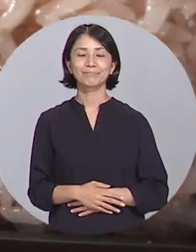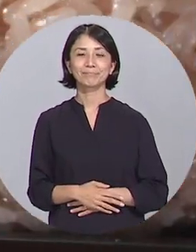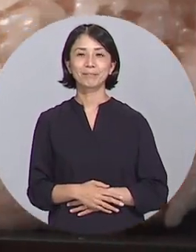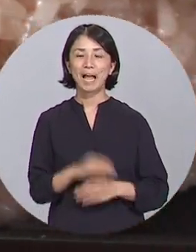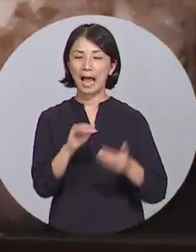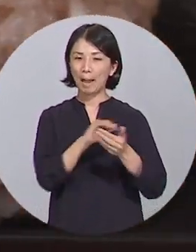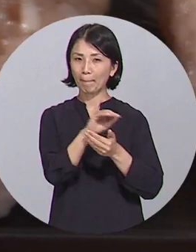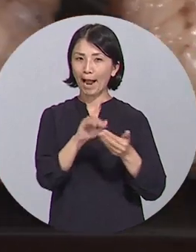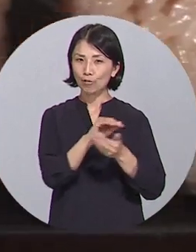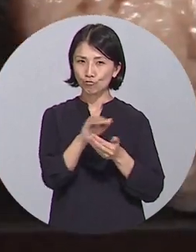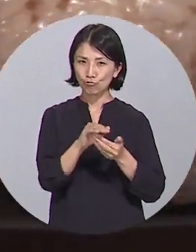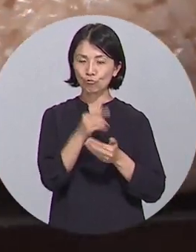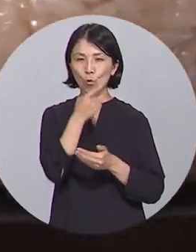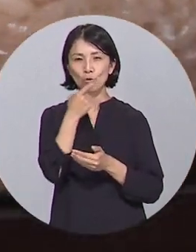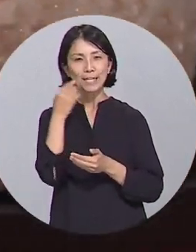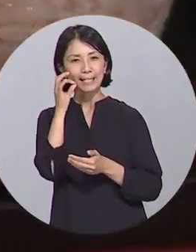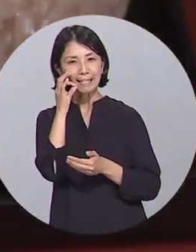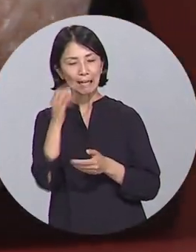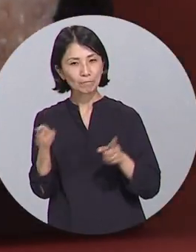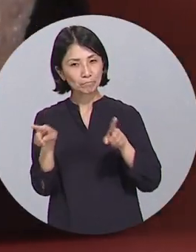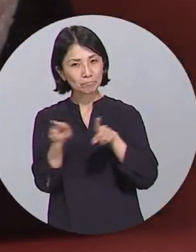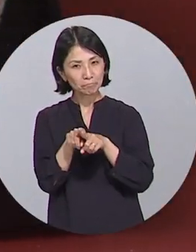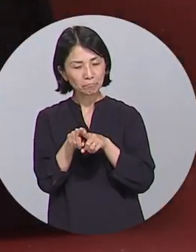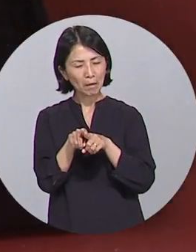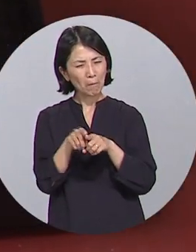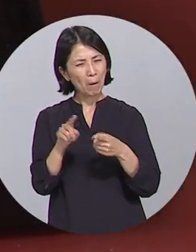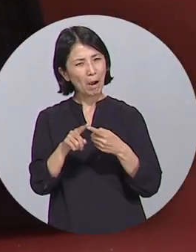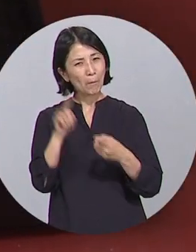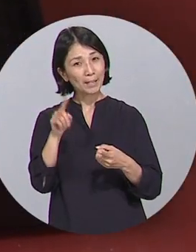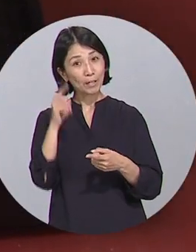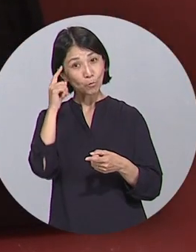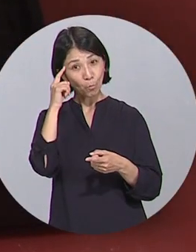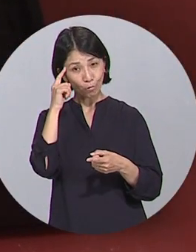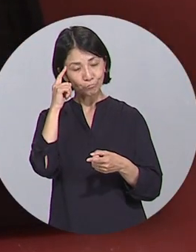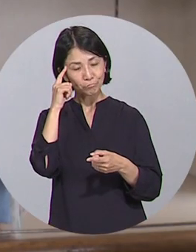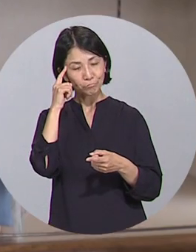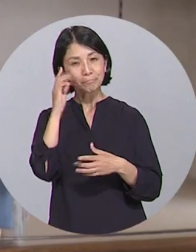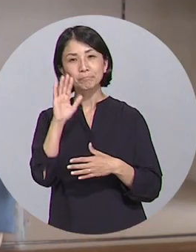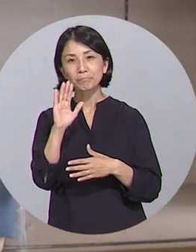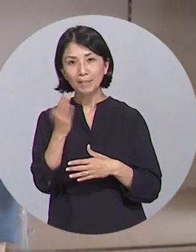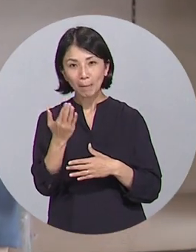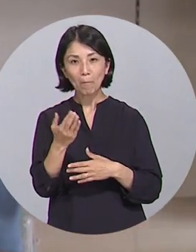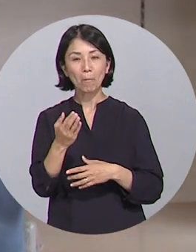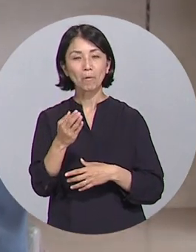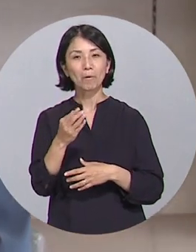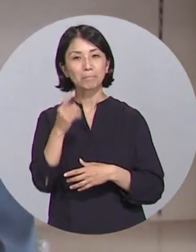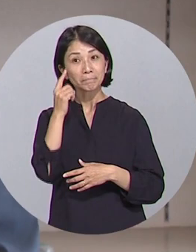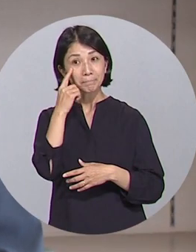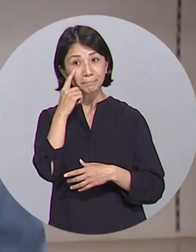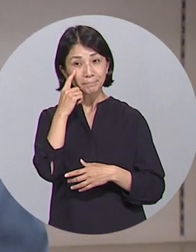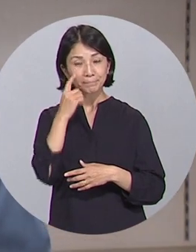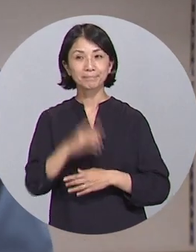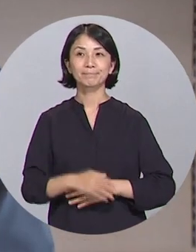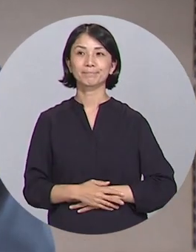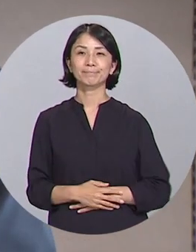まんじゅうと赤飯という組み合わせは一見ミスマッチのようにも感じますが、食べてみると、